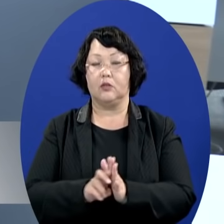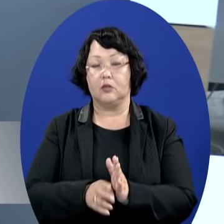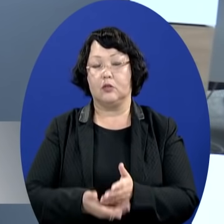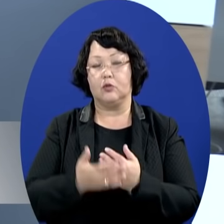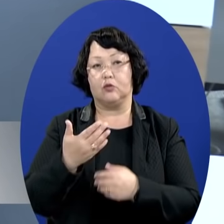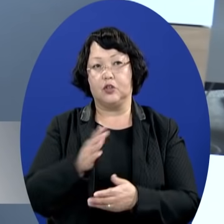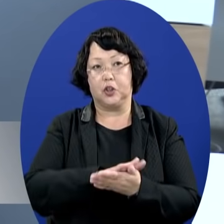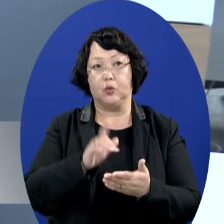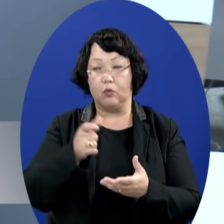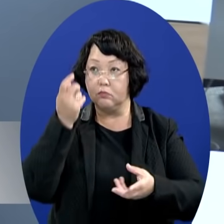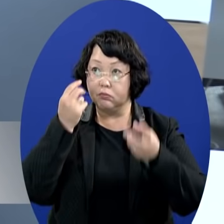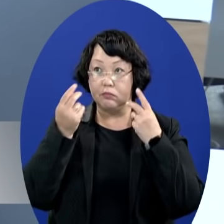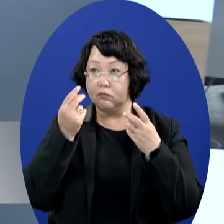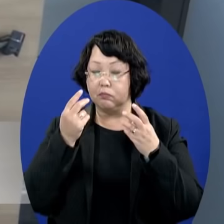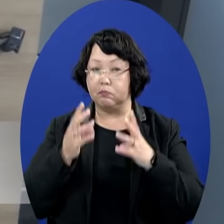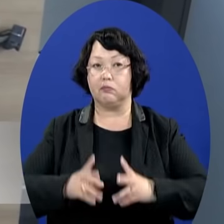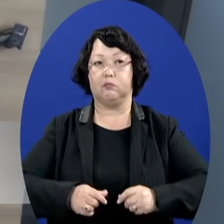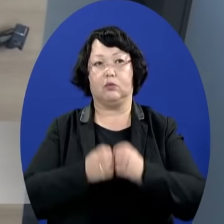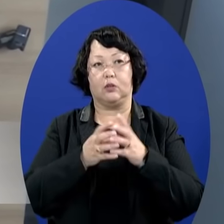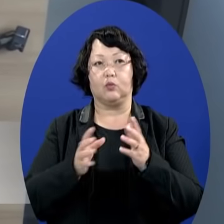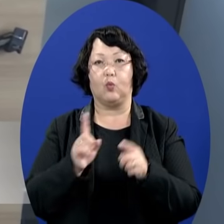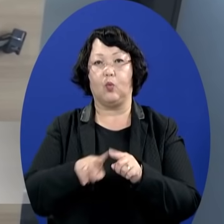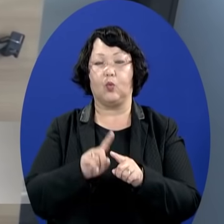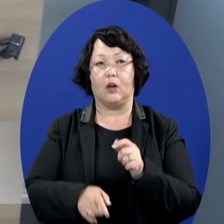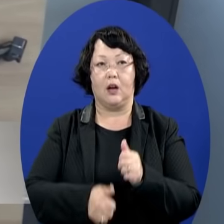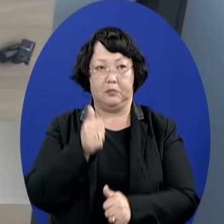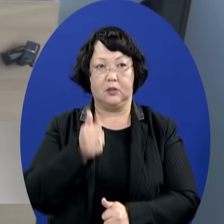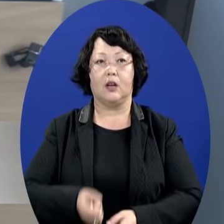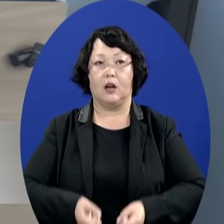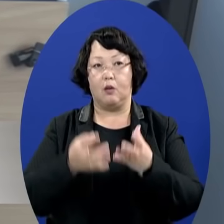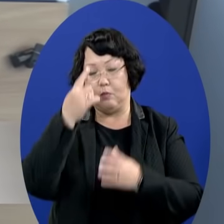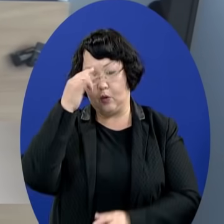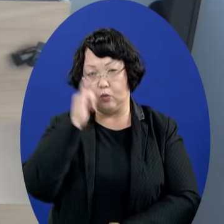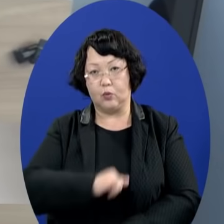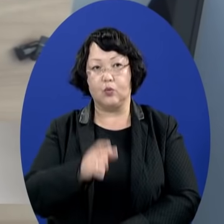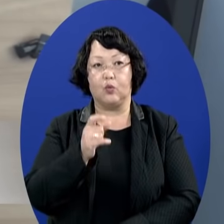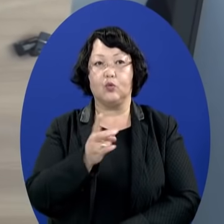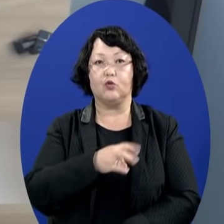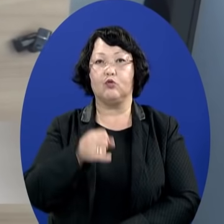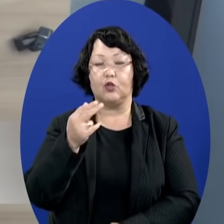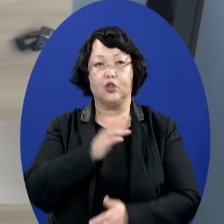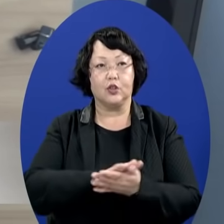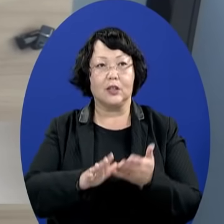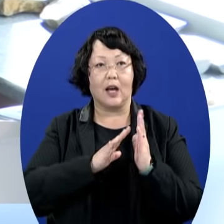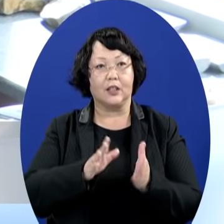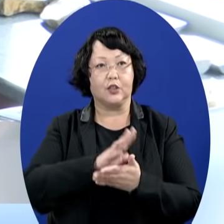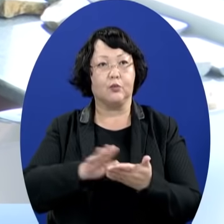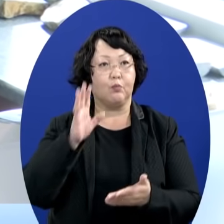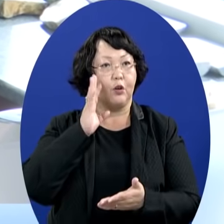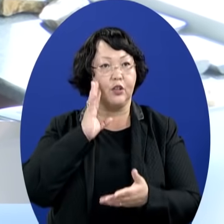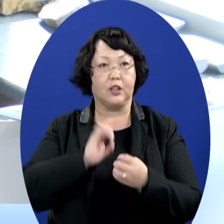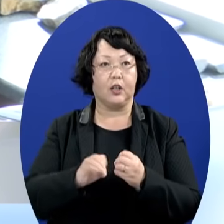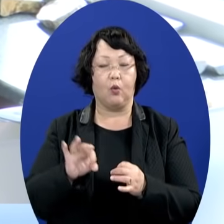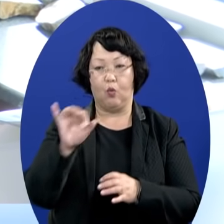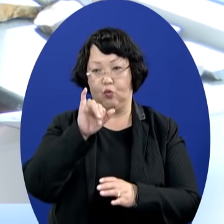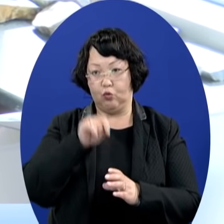ажилтан ажилдаа хурдан дасах, бүтээмж нь хурдан хугацаанд сайжирдаг байна. Гэтэл манай улс хүний нөөцийн ийм шинэ хандлага, шинэ бодлого явуулахгүй байгаагаас